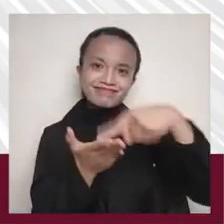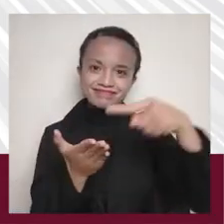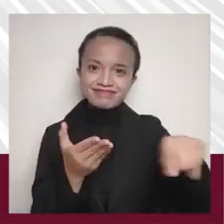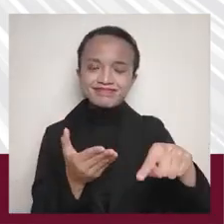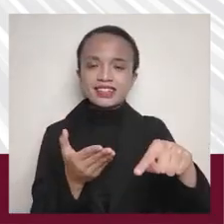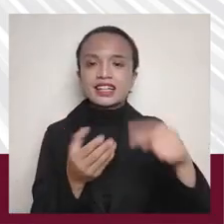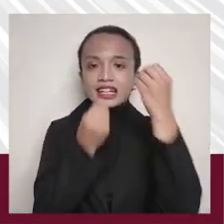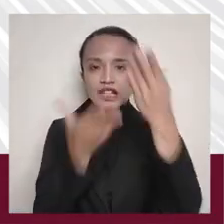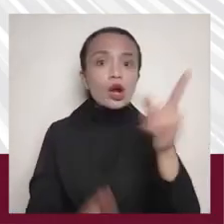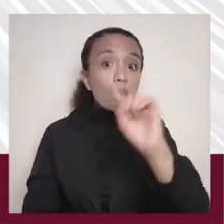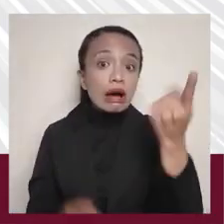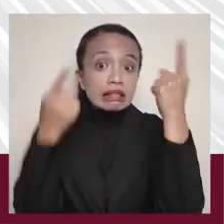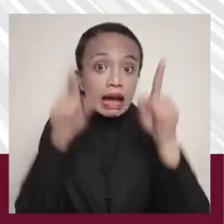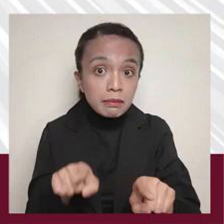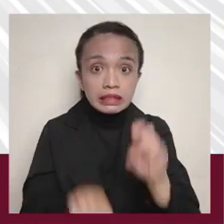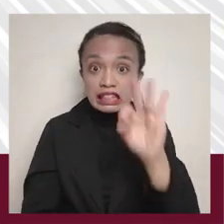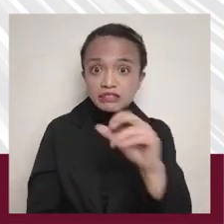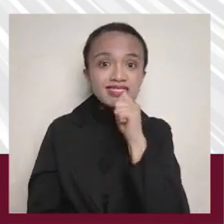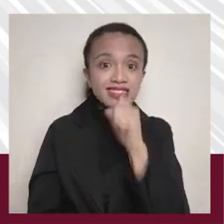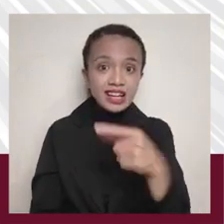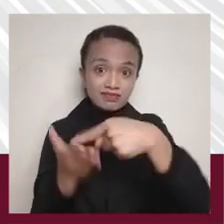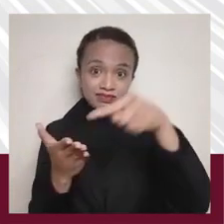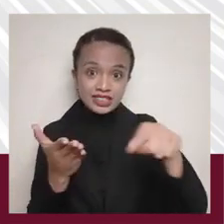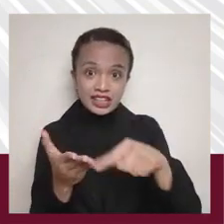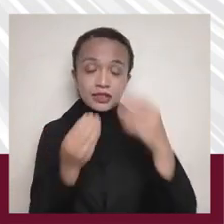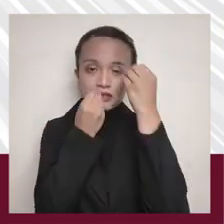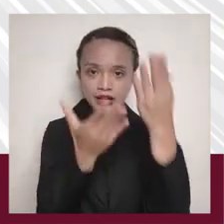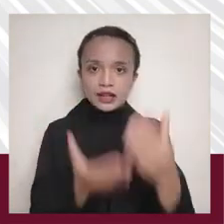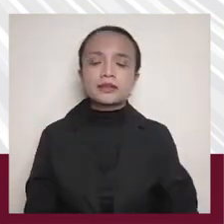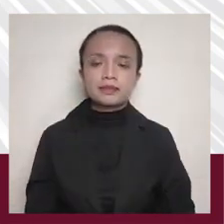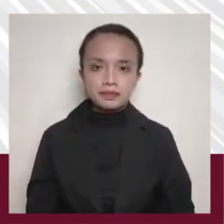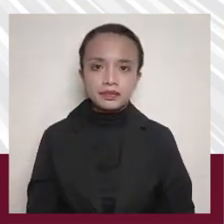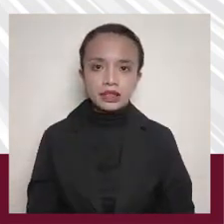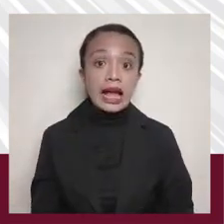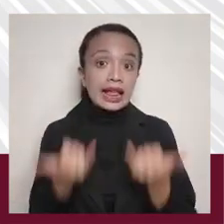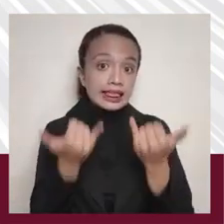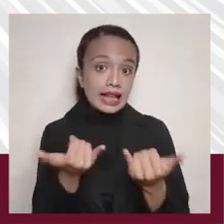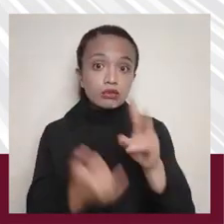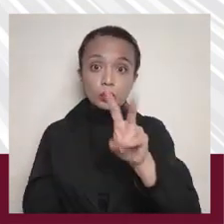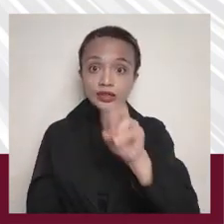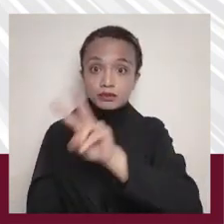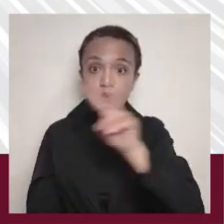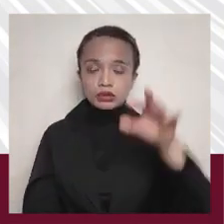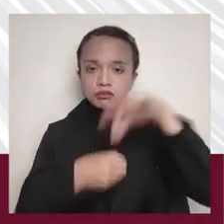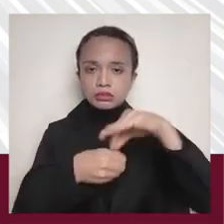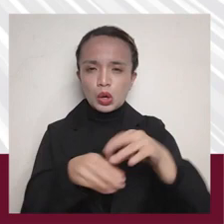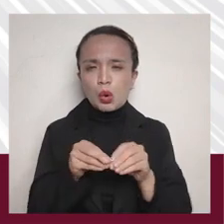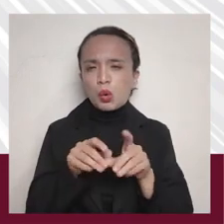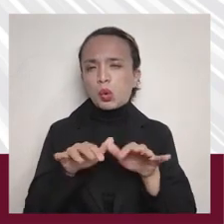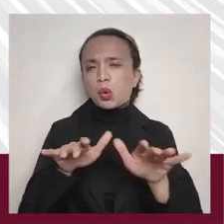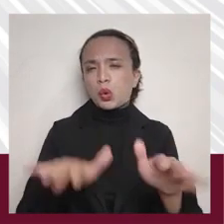mag-fact-check? Ano ang mangyayari kung hindi tayo magka-fact-check? Ngayong halalan 2022, laganap ang